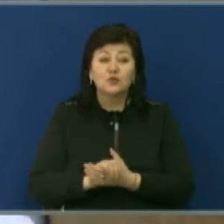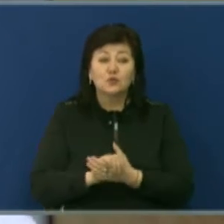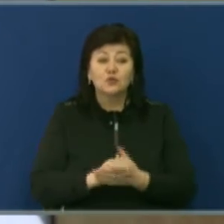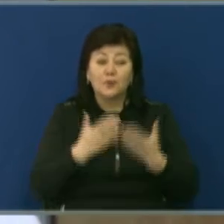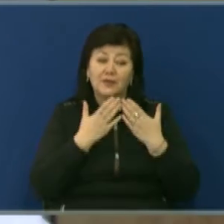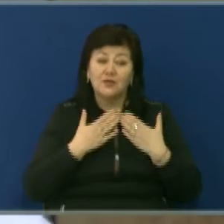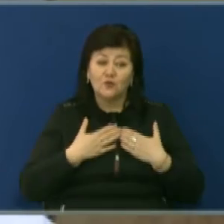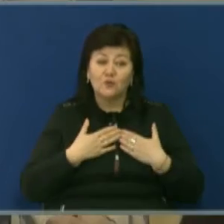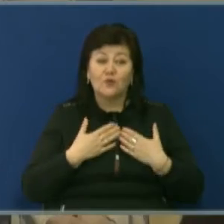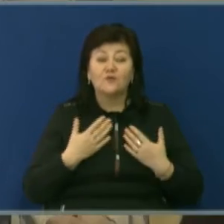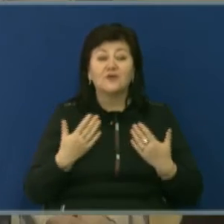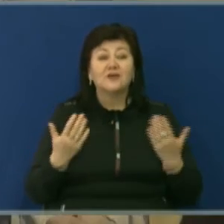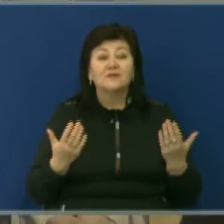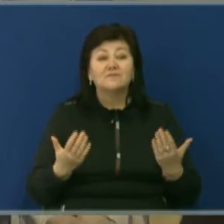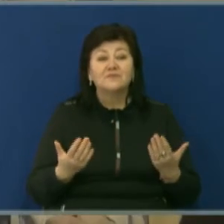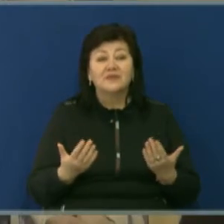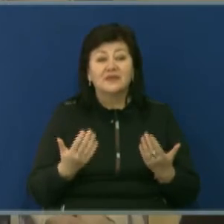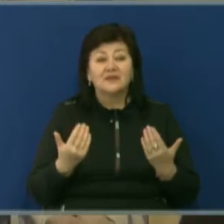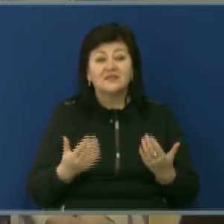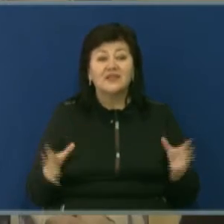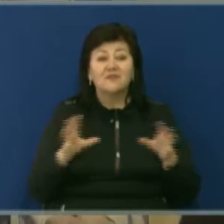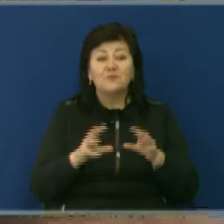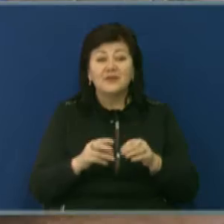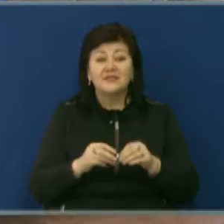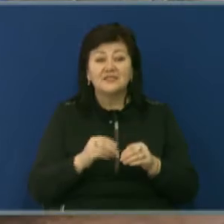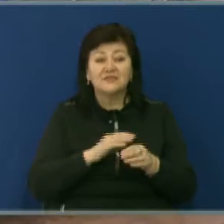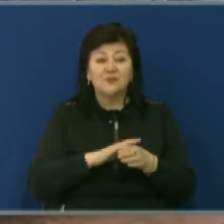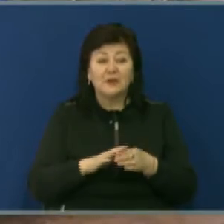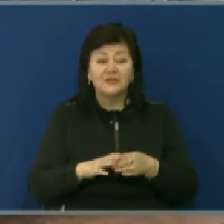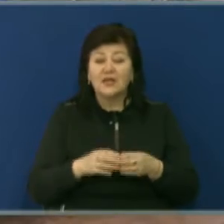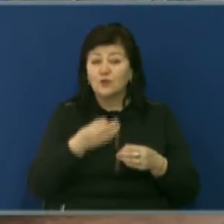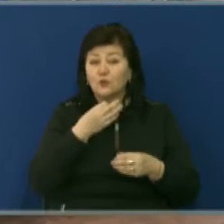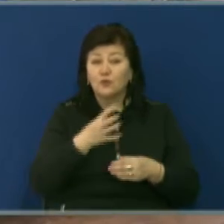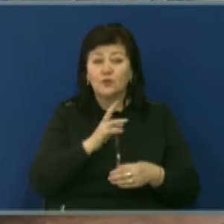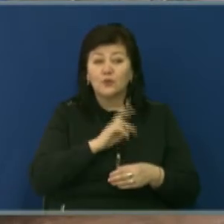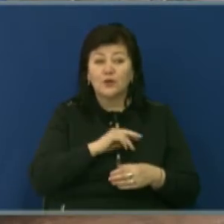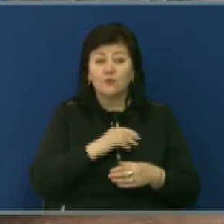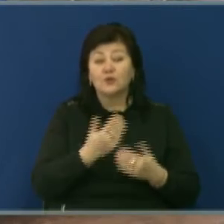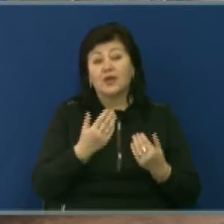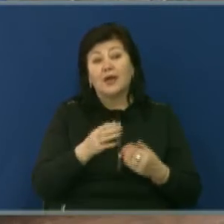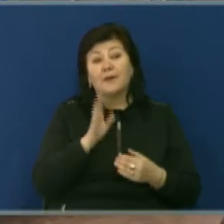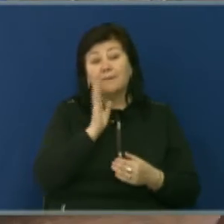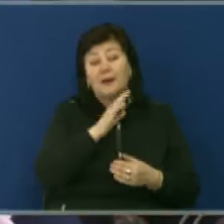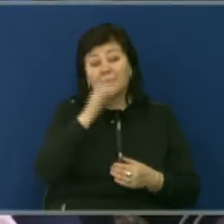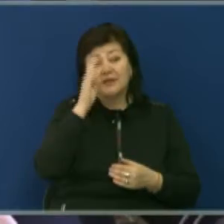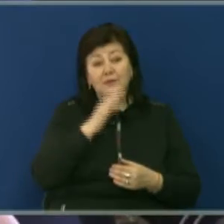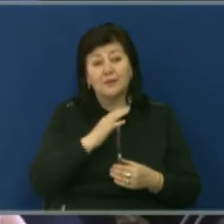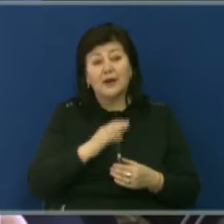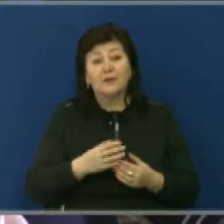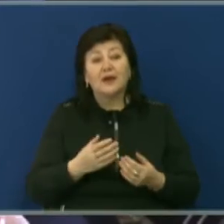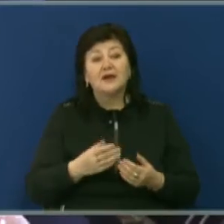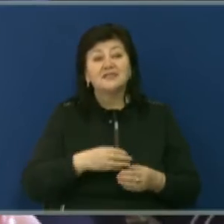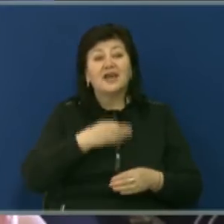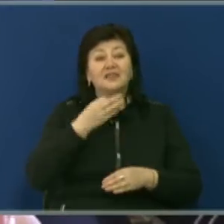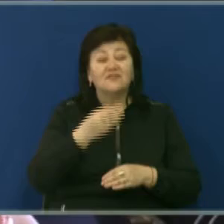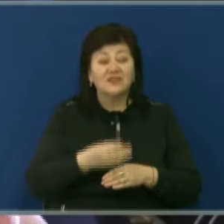емес. Кез келген істі жұдырықтай жұмылып, бірге атқарады. Виктор мен Ольга бала тәрбиесіне баса мән бере отырып, оларды